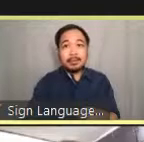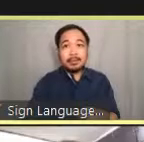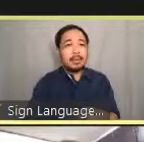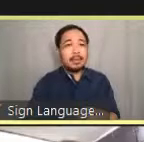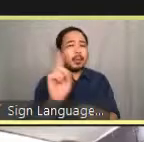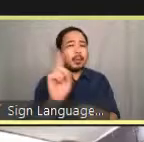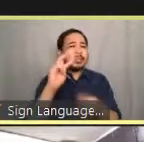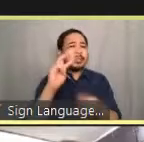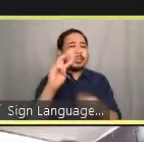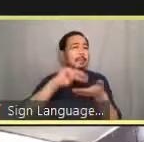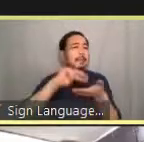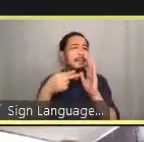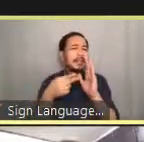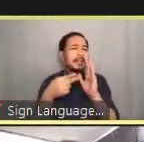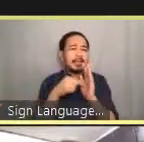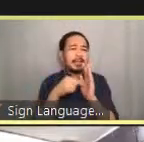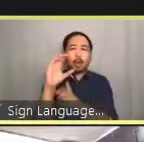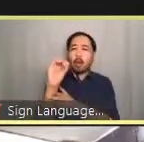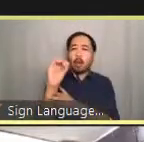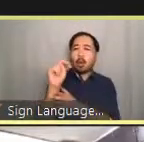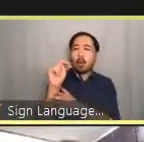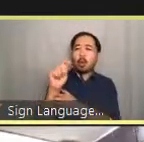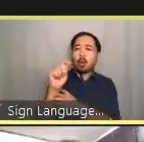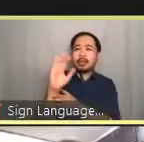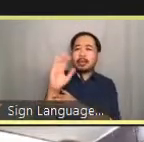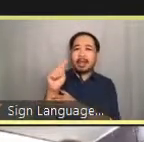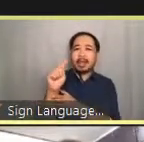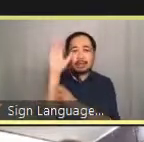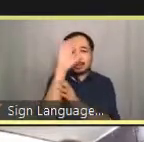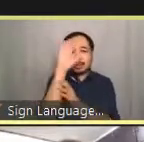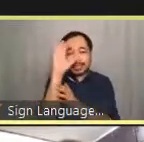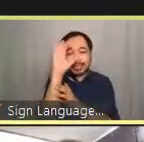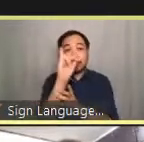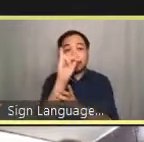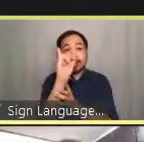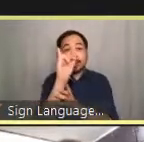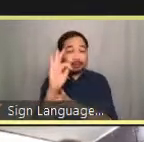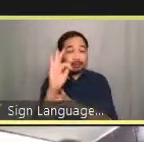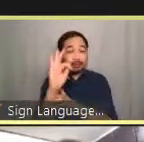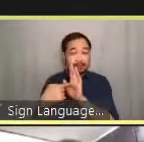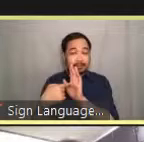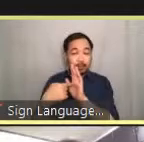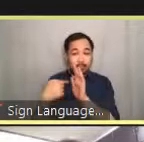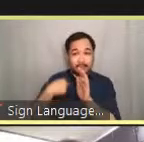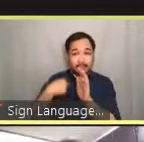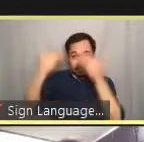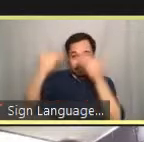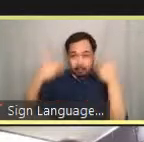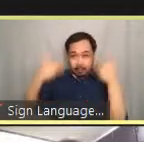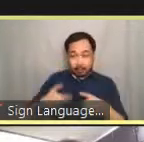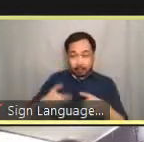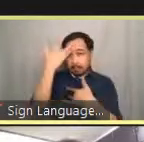contact tracing kapag ang pasyente? Sino-sino po ang